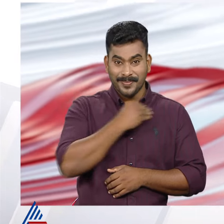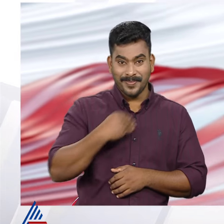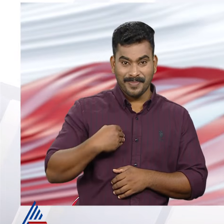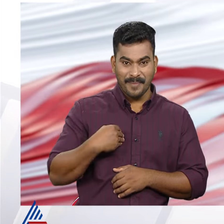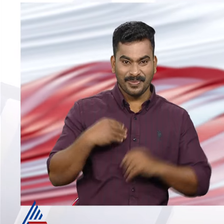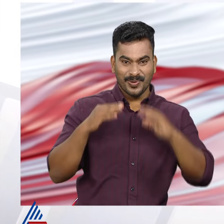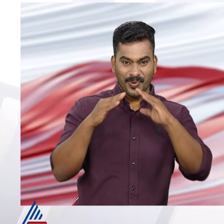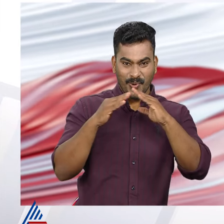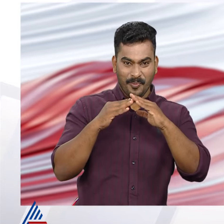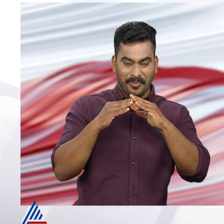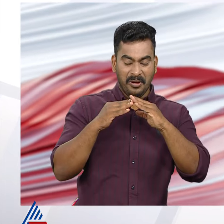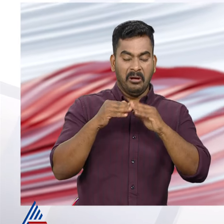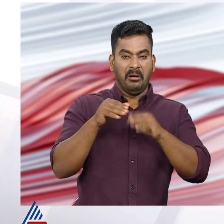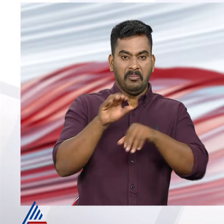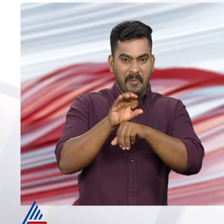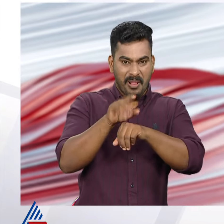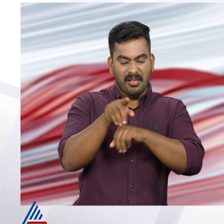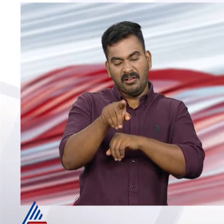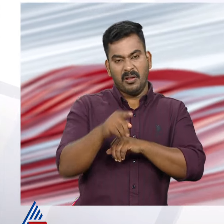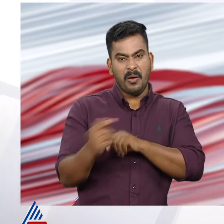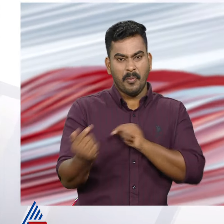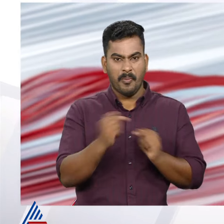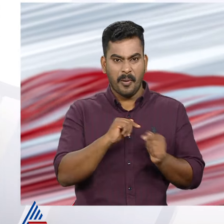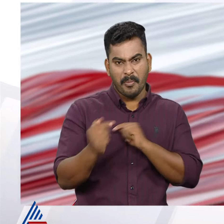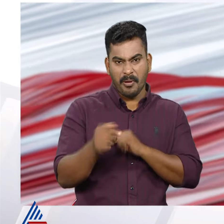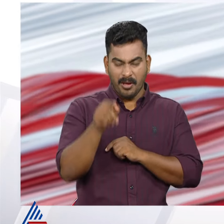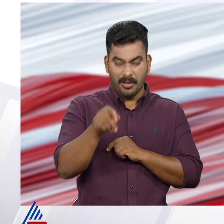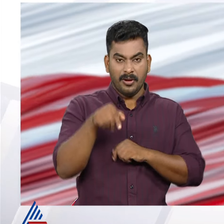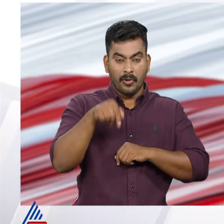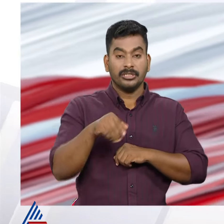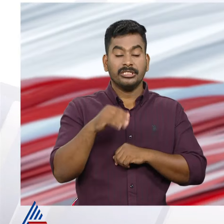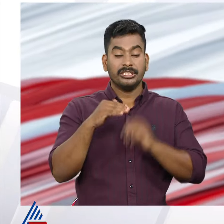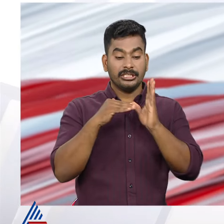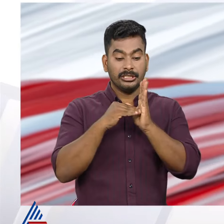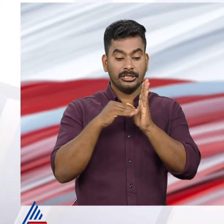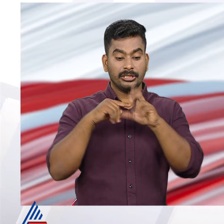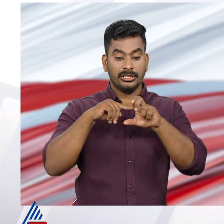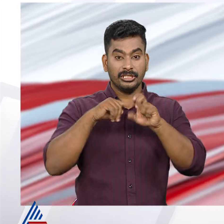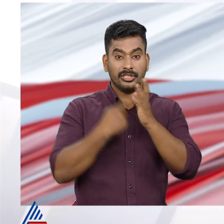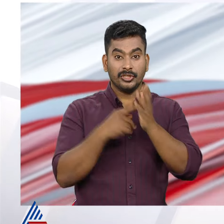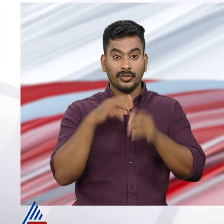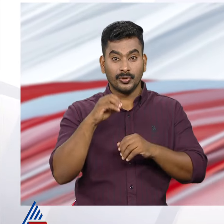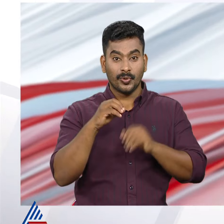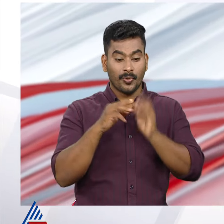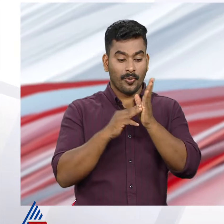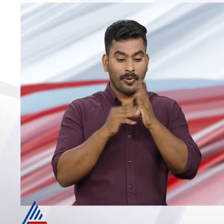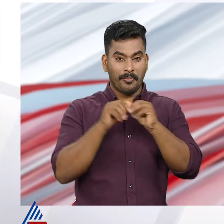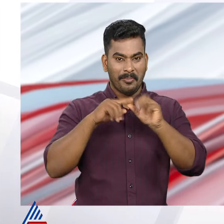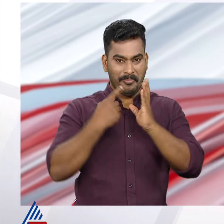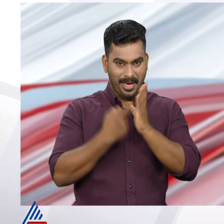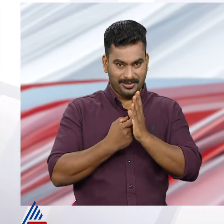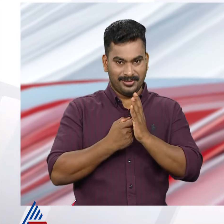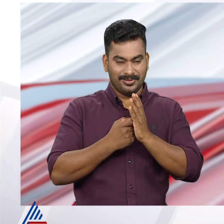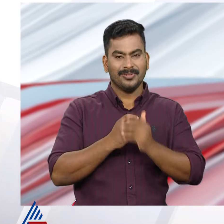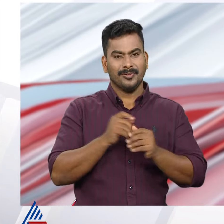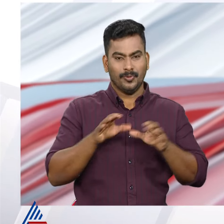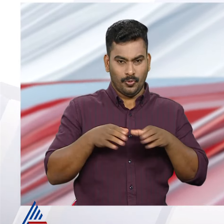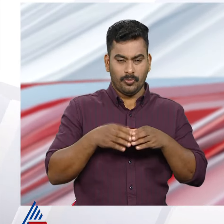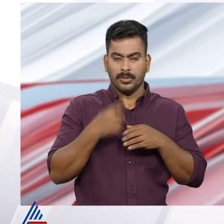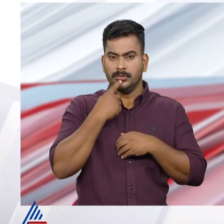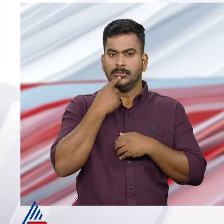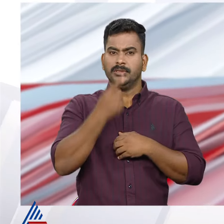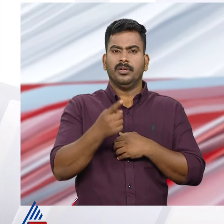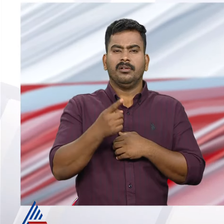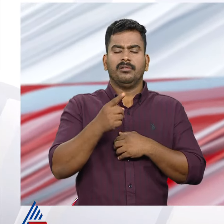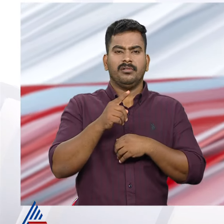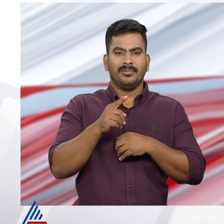കുർബാന തർക്കത്തിൽ സിറോ മലബാർ സഭയുടെ സുപ്രധാന ഓൺലൈൻ സിനഡ് ചേരും. മേജർ ആർച്ച് ബിഷപ്പിന്റെ ഉത്തരവ് അനുസരിക്കില്ലെന്നും സ്വതന്ത്ര സഭയാകുമെന്നും